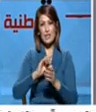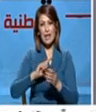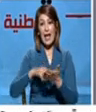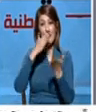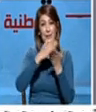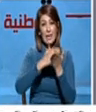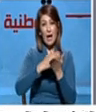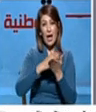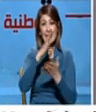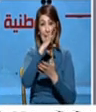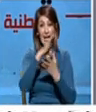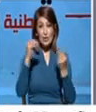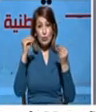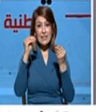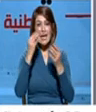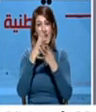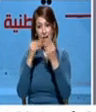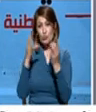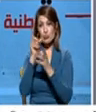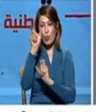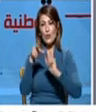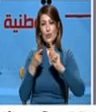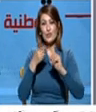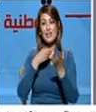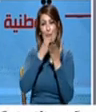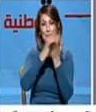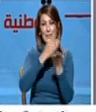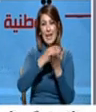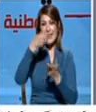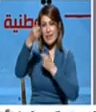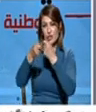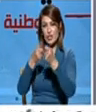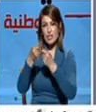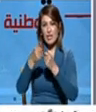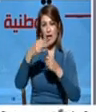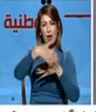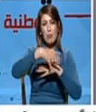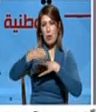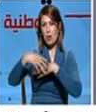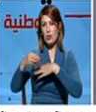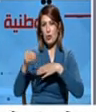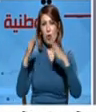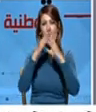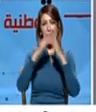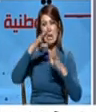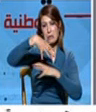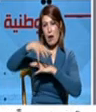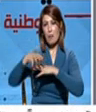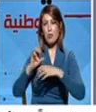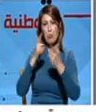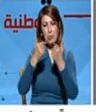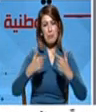للبريد والى للبنوك في منجم يقضي بها من من المساحات يكبرها ولكن نجم يستعمل تطبيقات